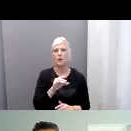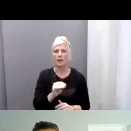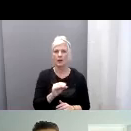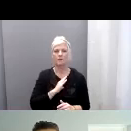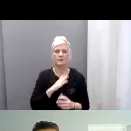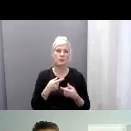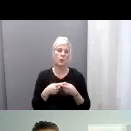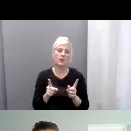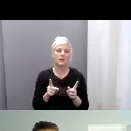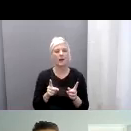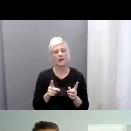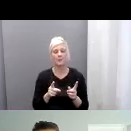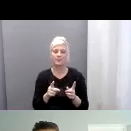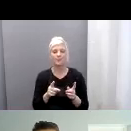olika